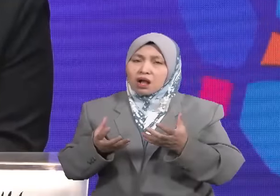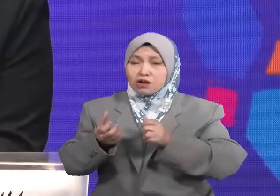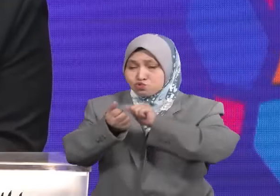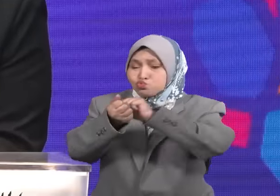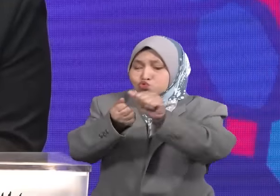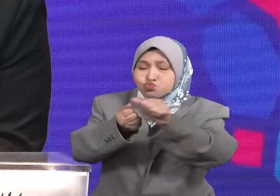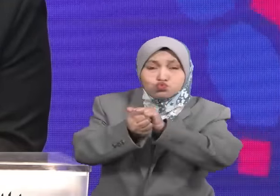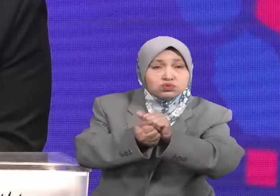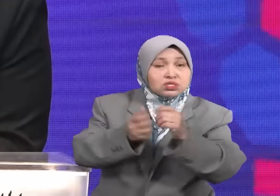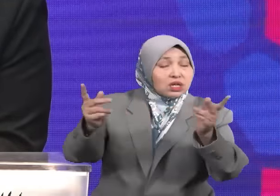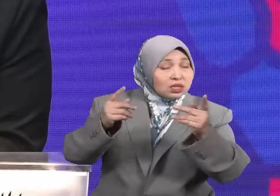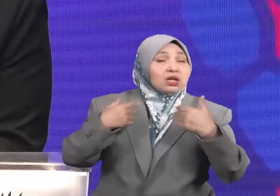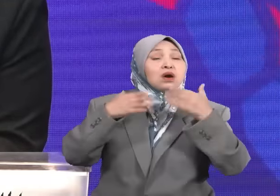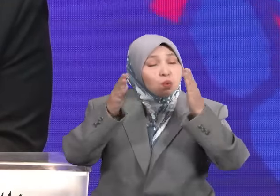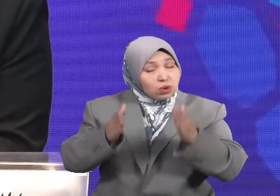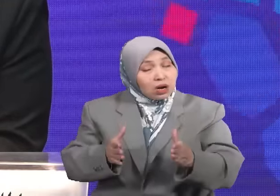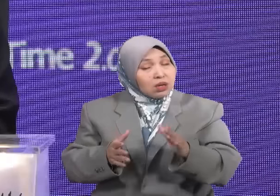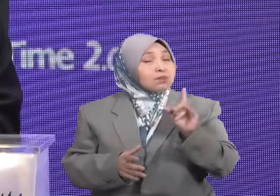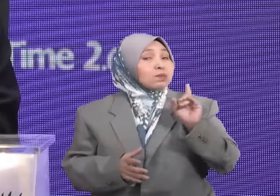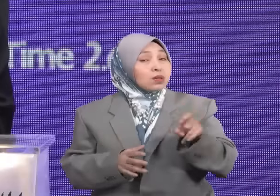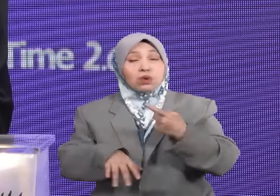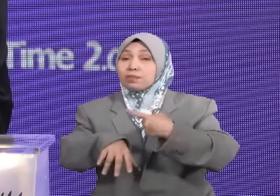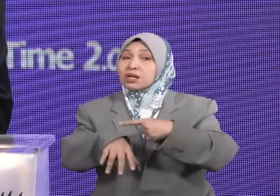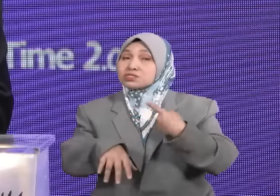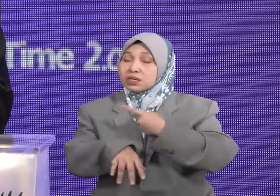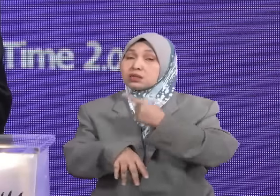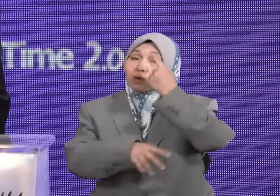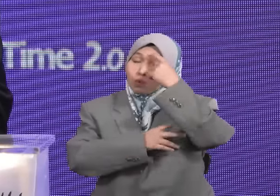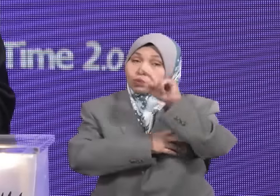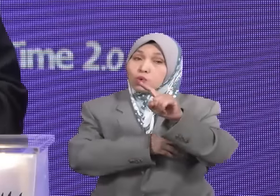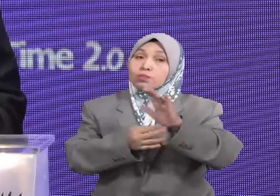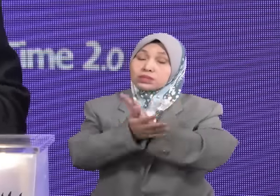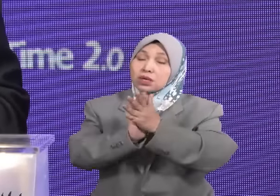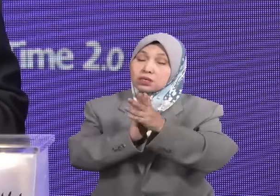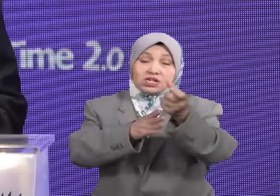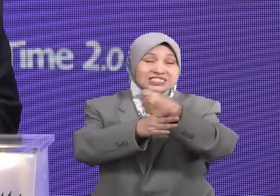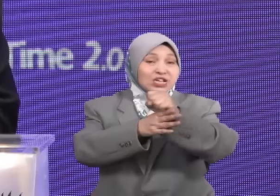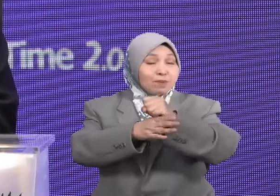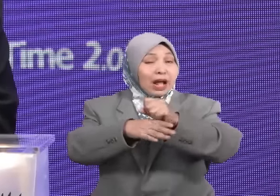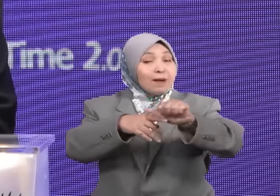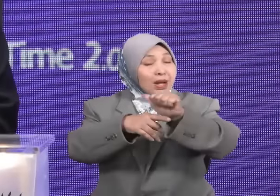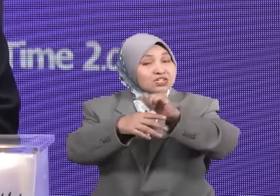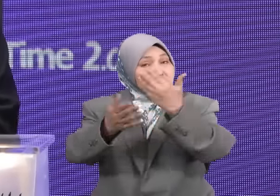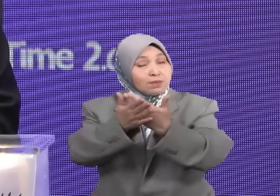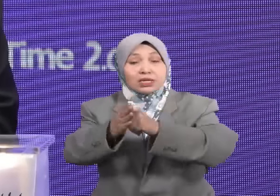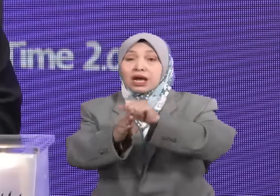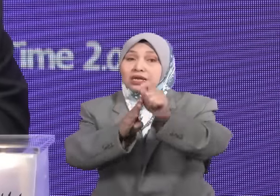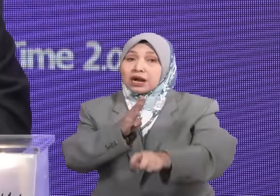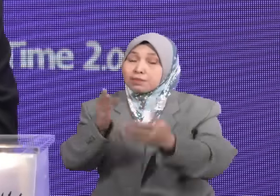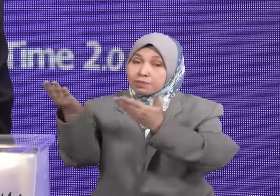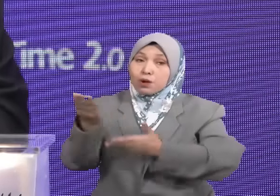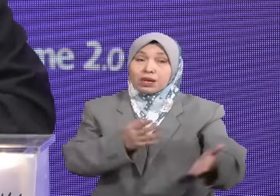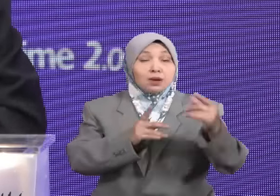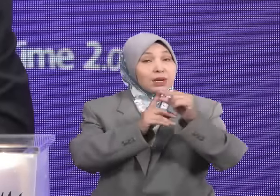sahaja, padahal ada orang yang memerlukan lagi masa kita untuk menjadi saham amal kita sampai ke akhirat. Membawa